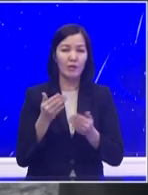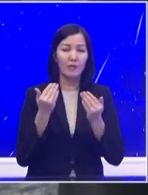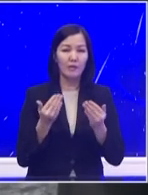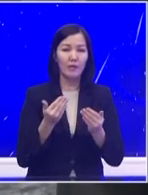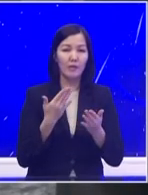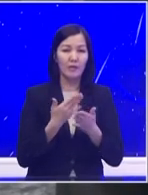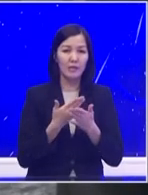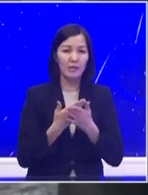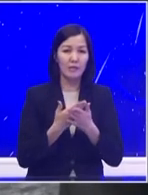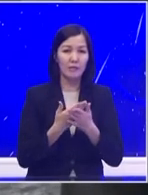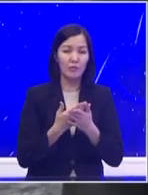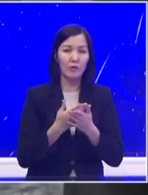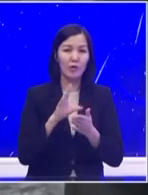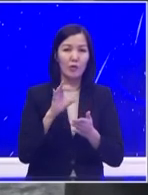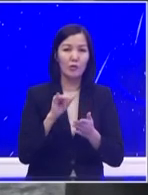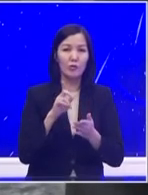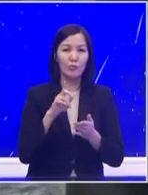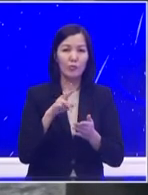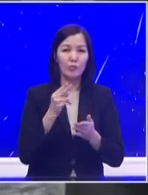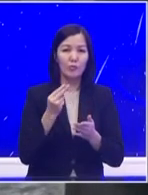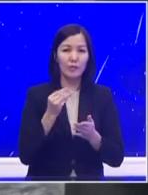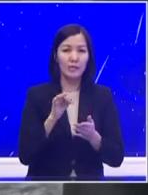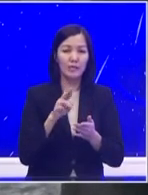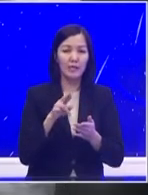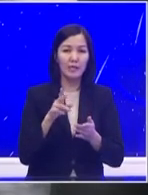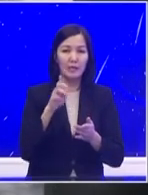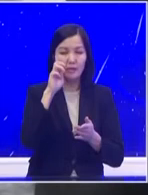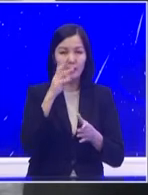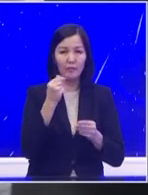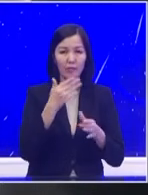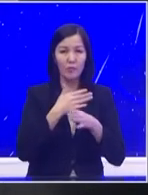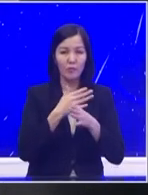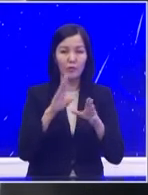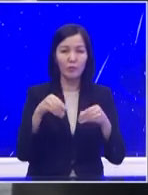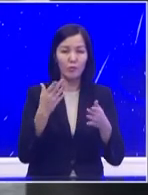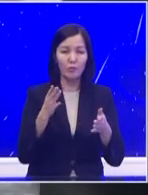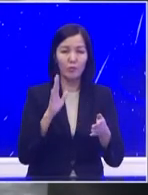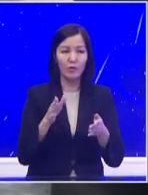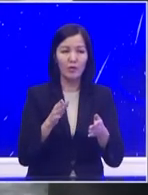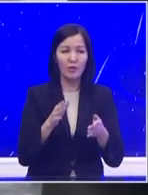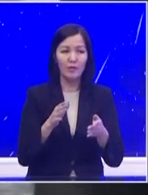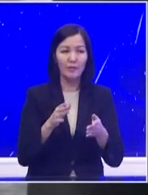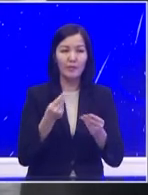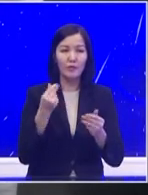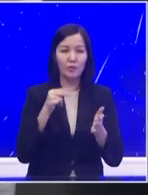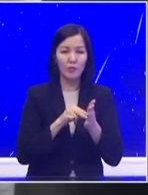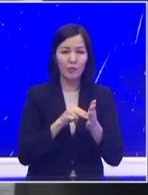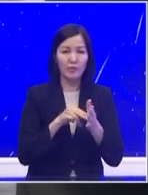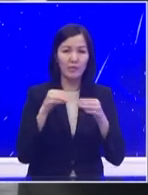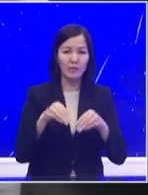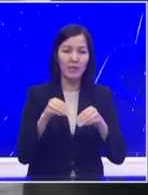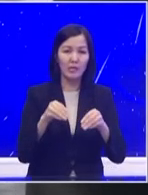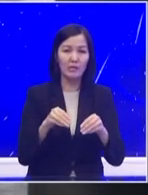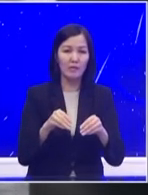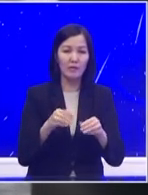подвержены заражению бактериальным ожогом плодовых. Возмещение включает не только стоимость самого саженца, но и